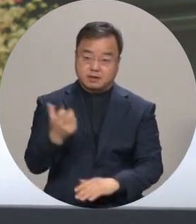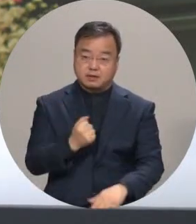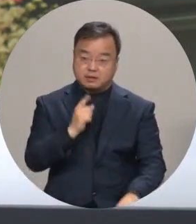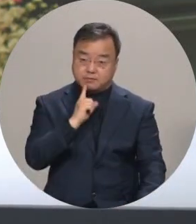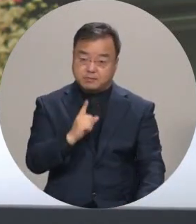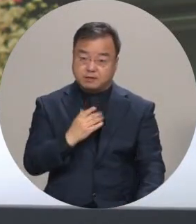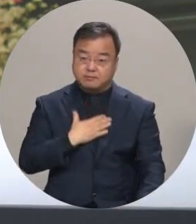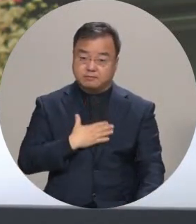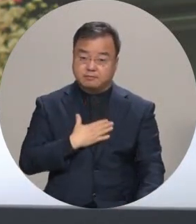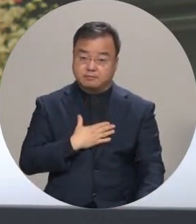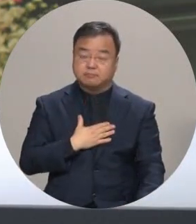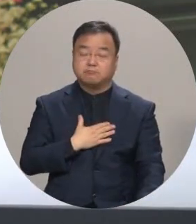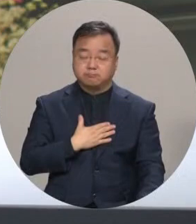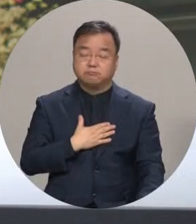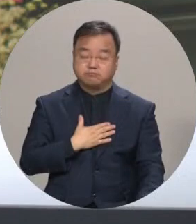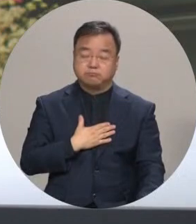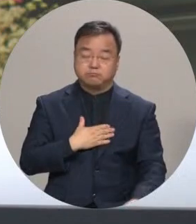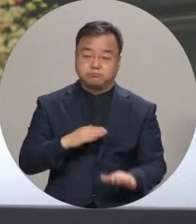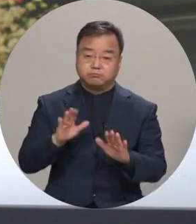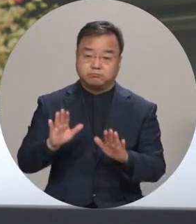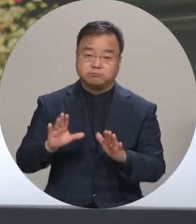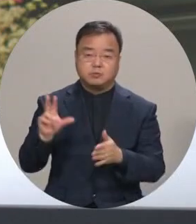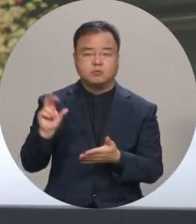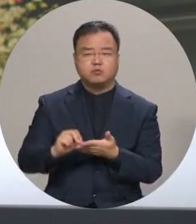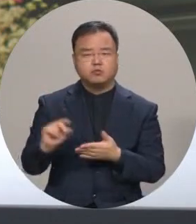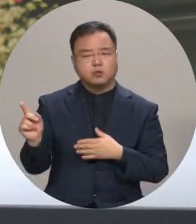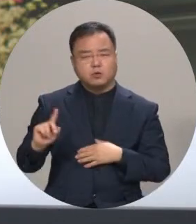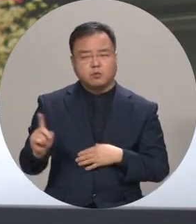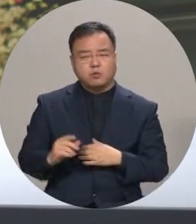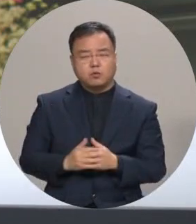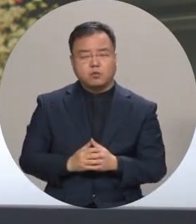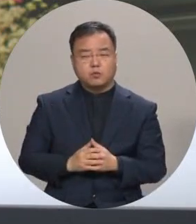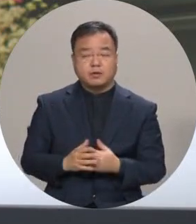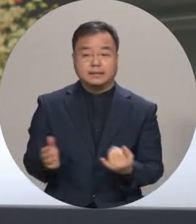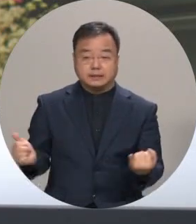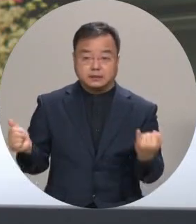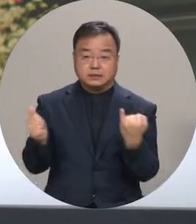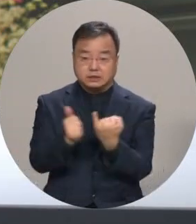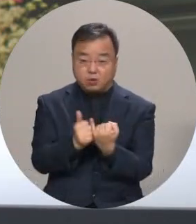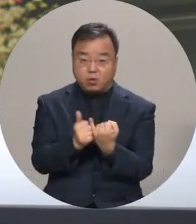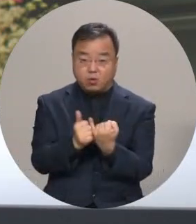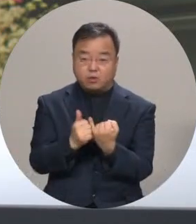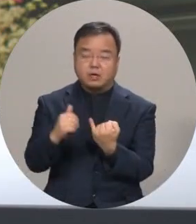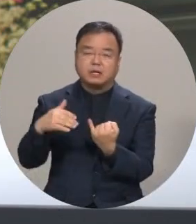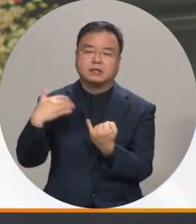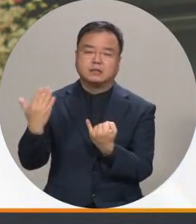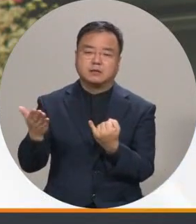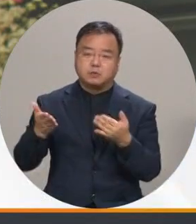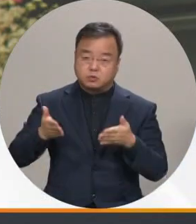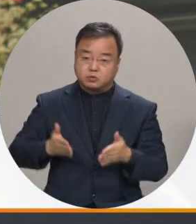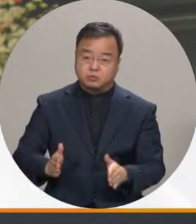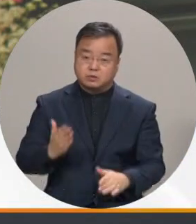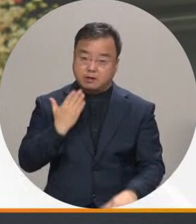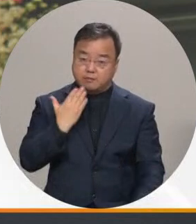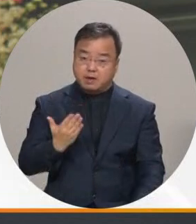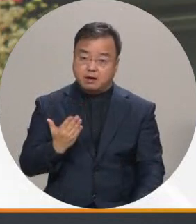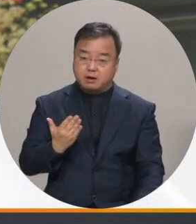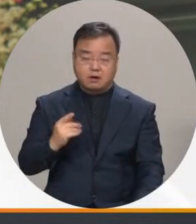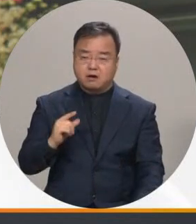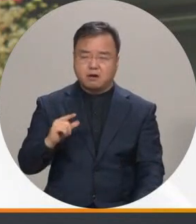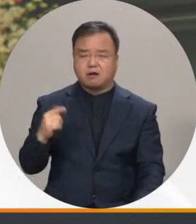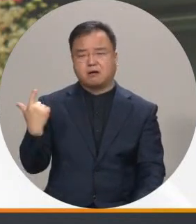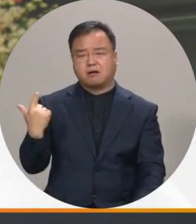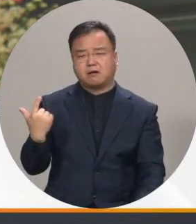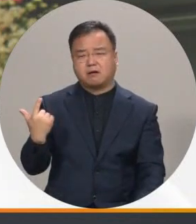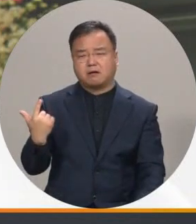되겠습니까 그런데 지금 문제가이 결혼한다고 해서 출산으로 이어지지는 않는 경우가 많다는 것